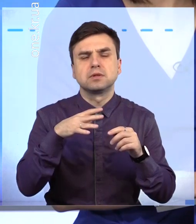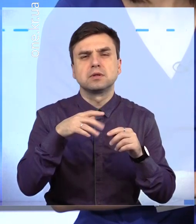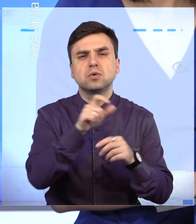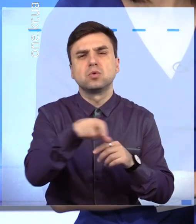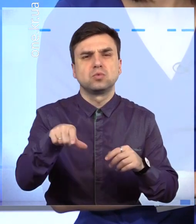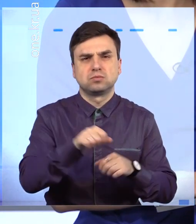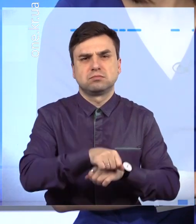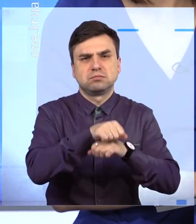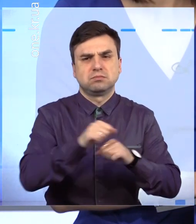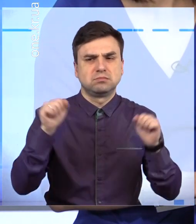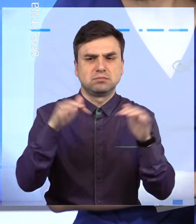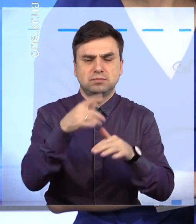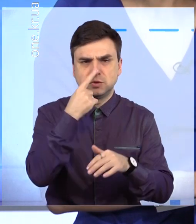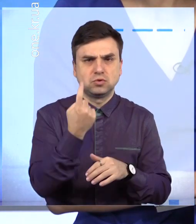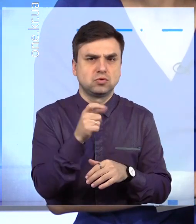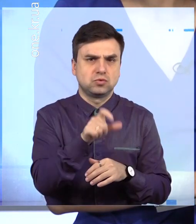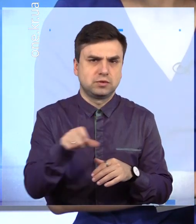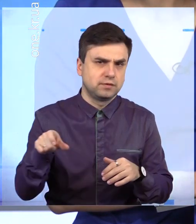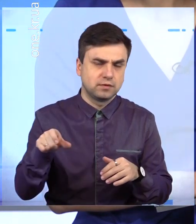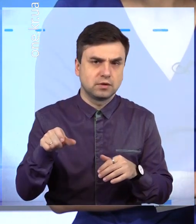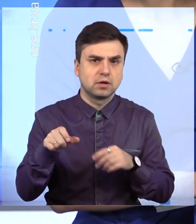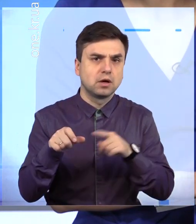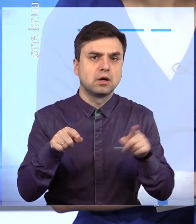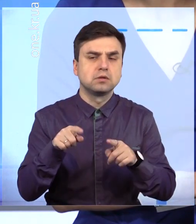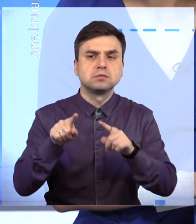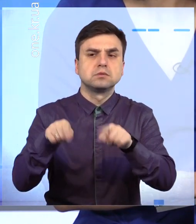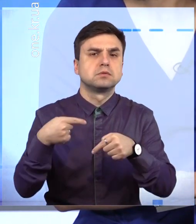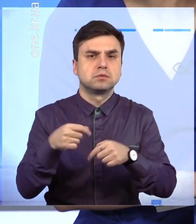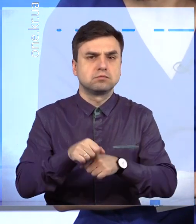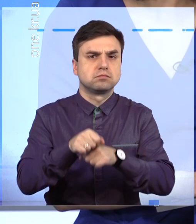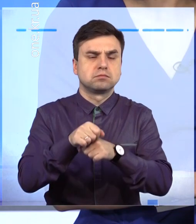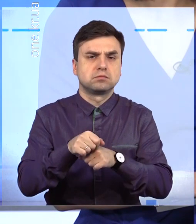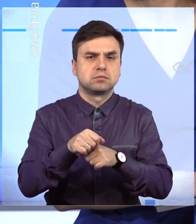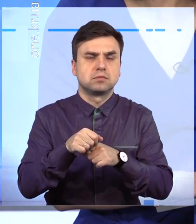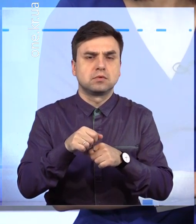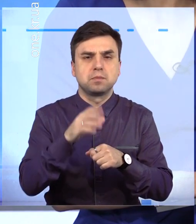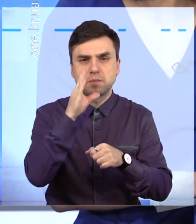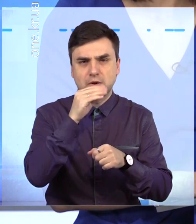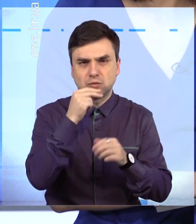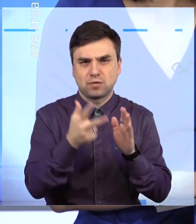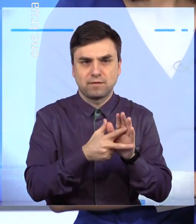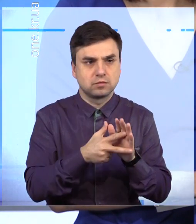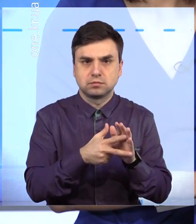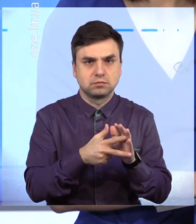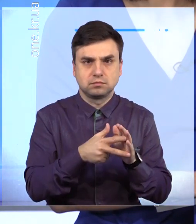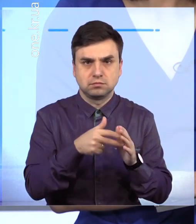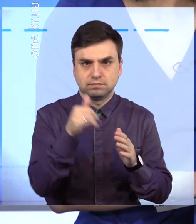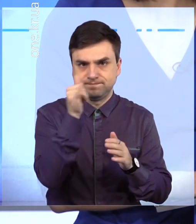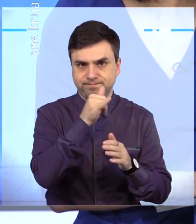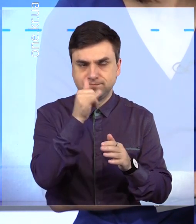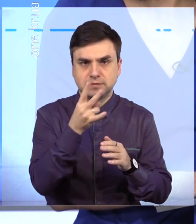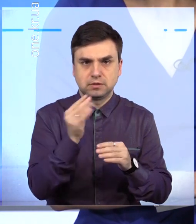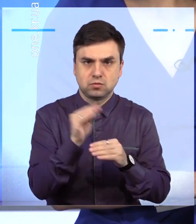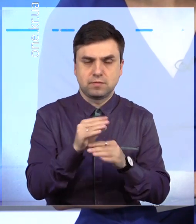на попереджувальну акцію протесту. Головною вимогою мітингувальників стало підвищення тарифів на проїзд маршрутних таксі – з 8 до